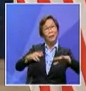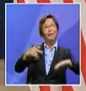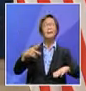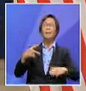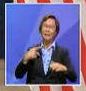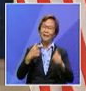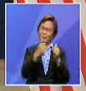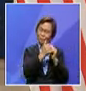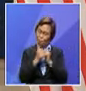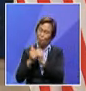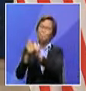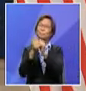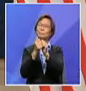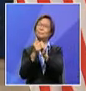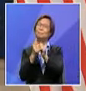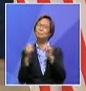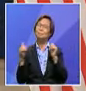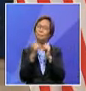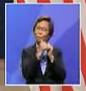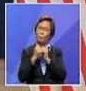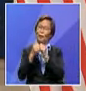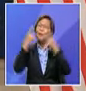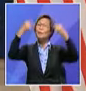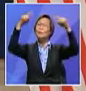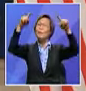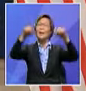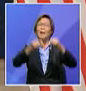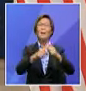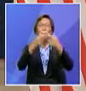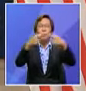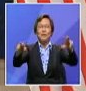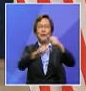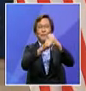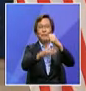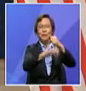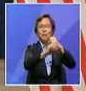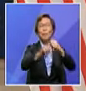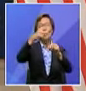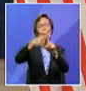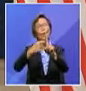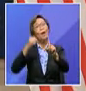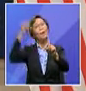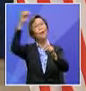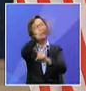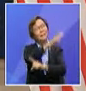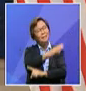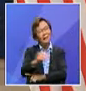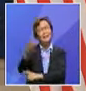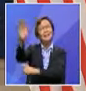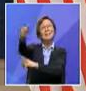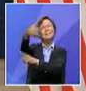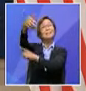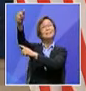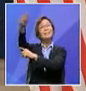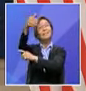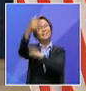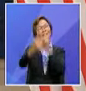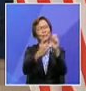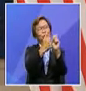bersama-sama menjayakan pelancaran kempen Bulan Kebangsaan dan Kibar Jalur